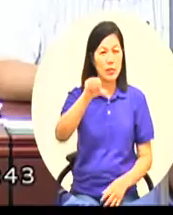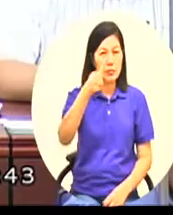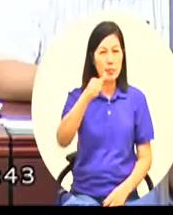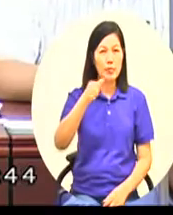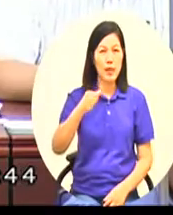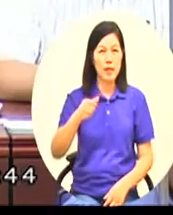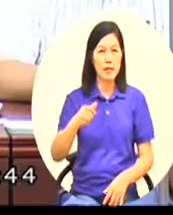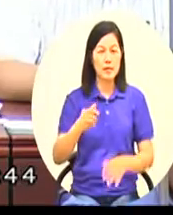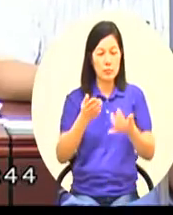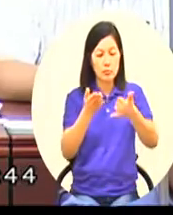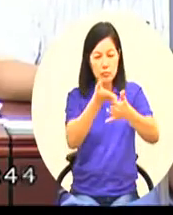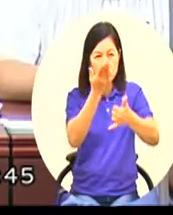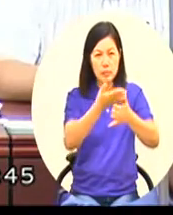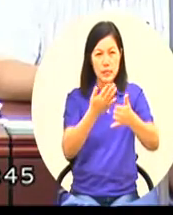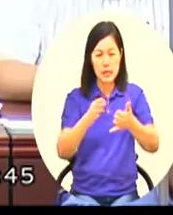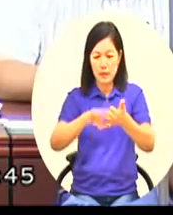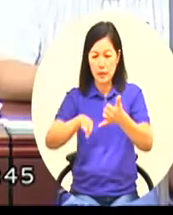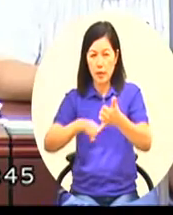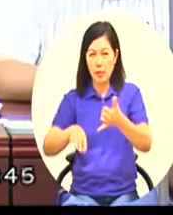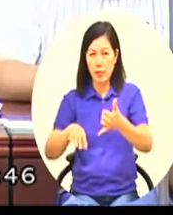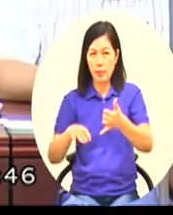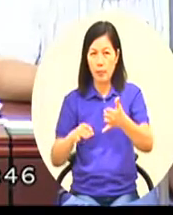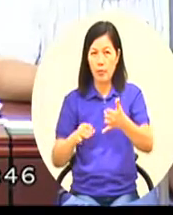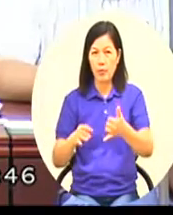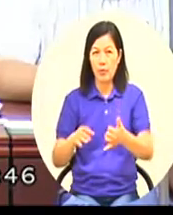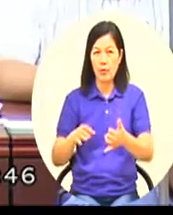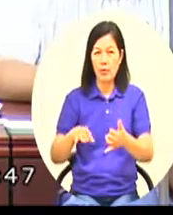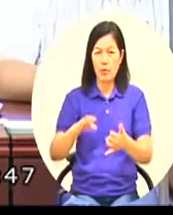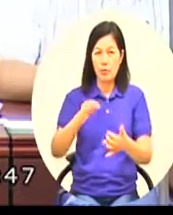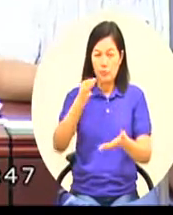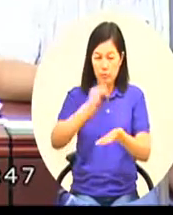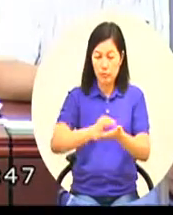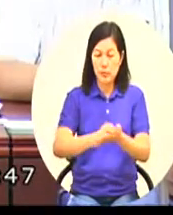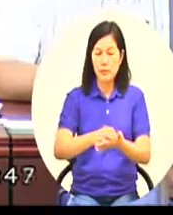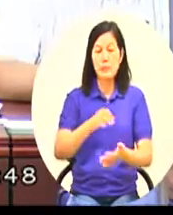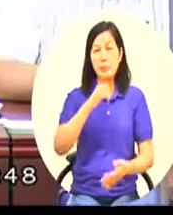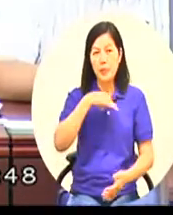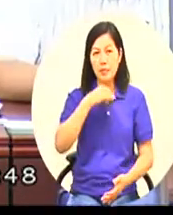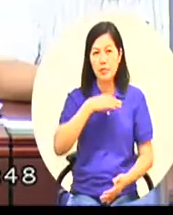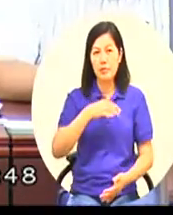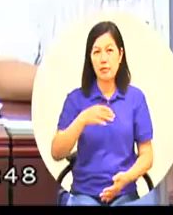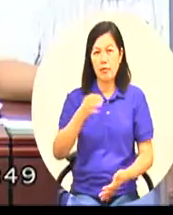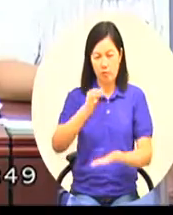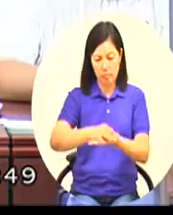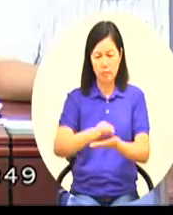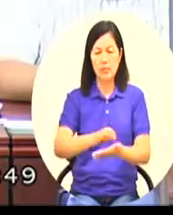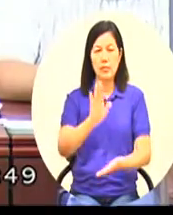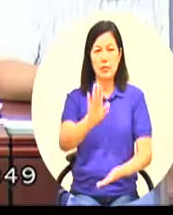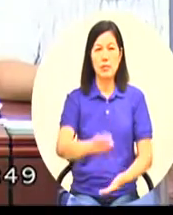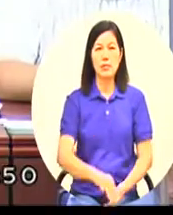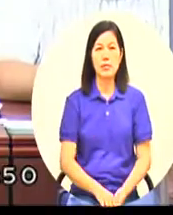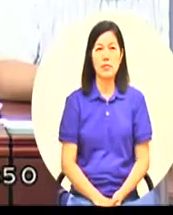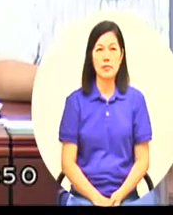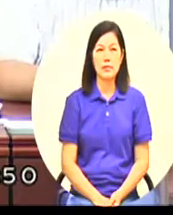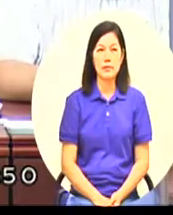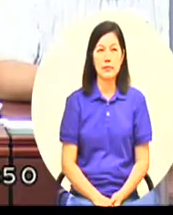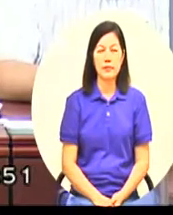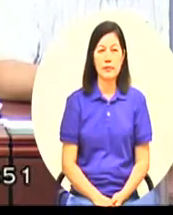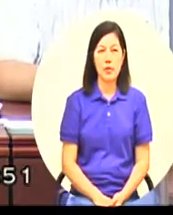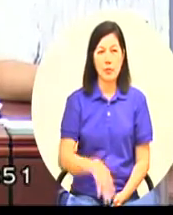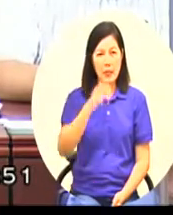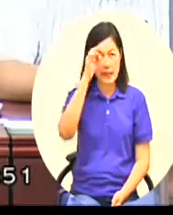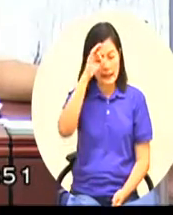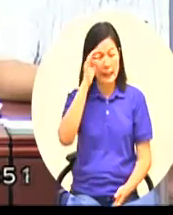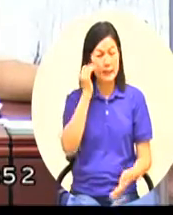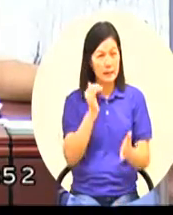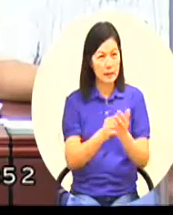那在南部这边最低的可能是屏东，稍微比较低一点，哈，好，那所以其实我们看到这个价格应